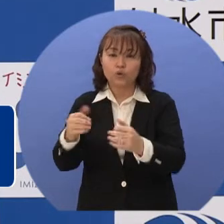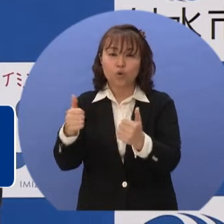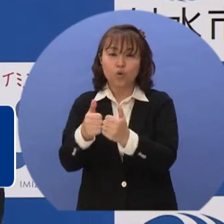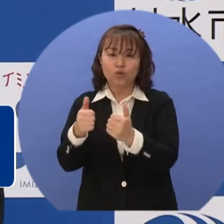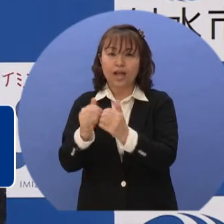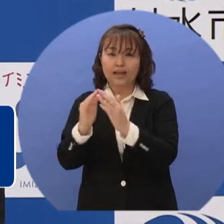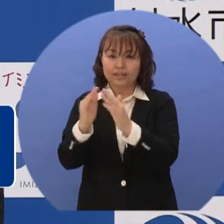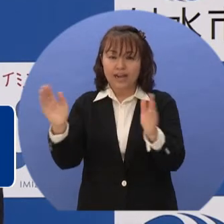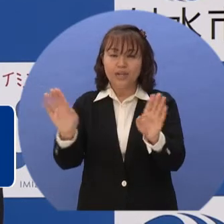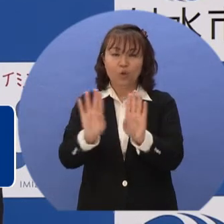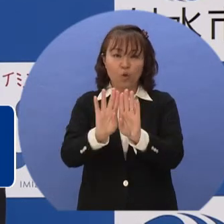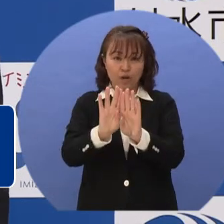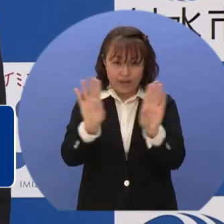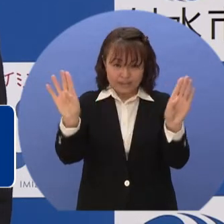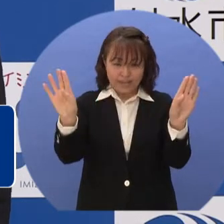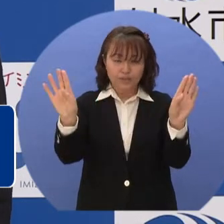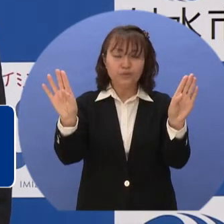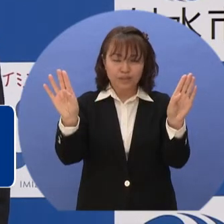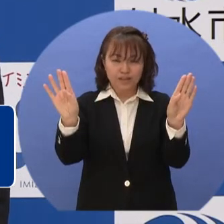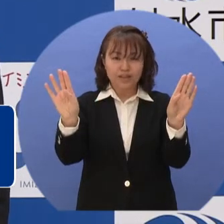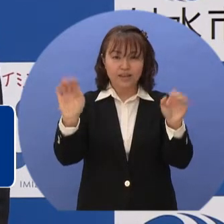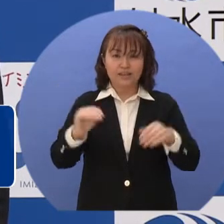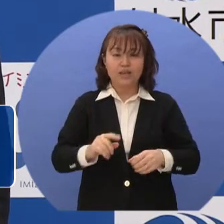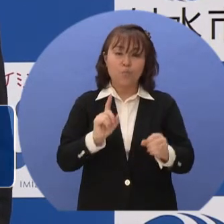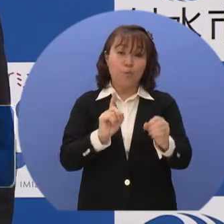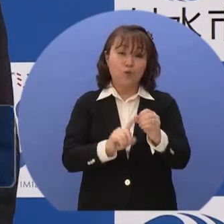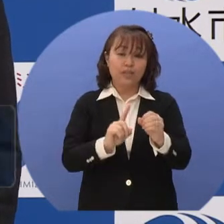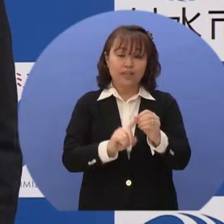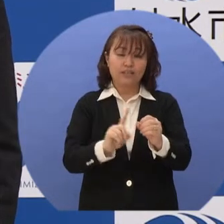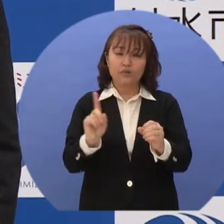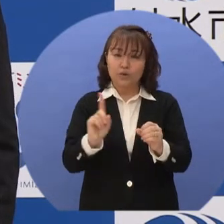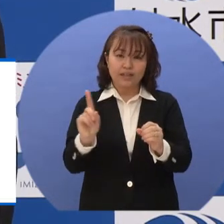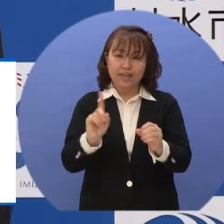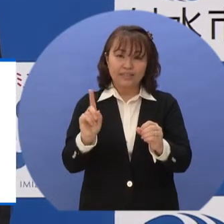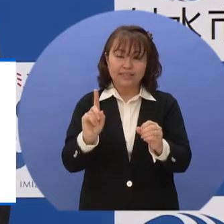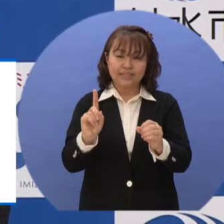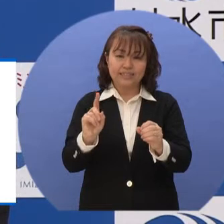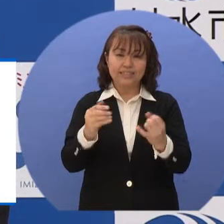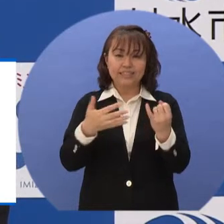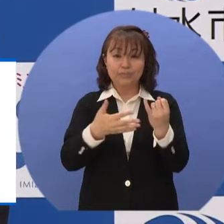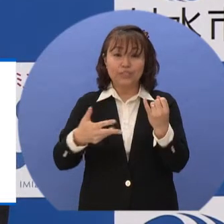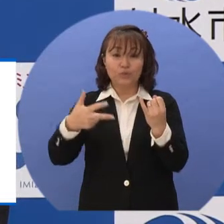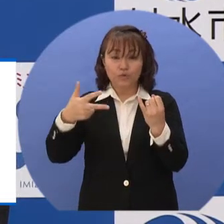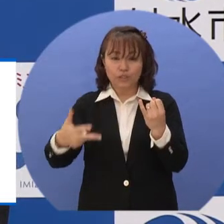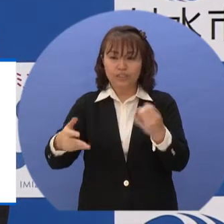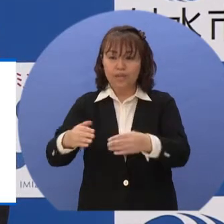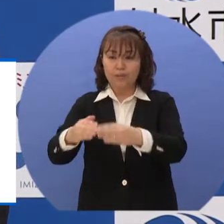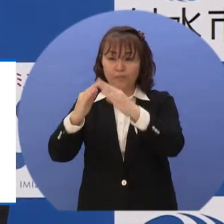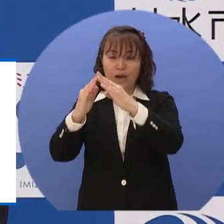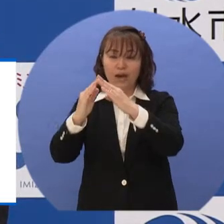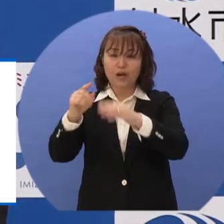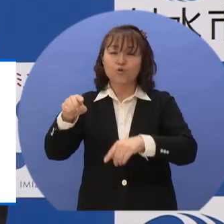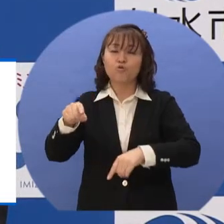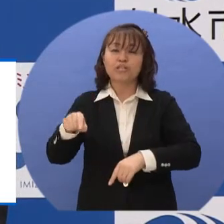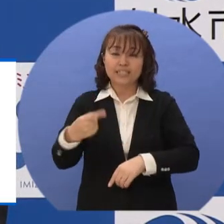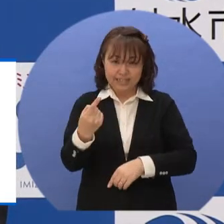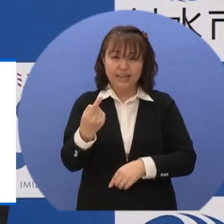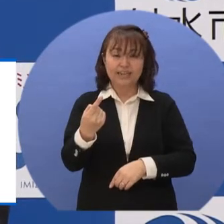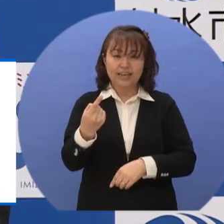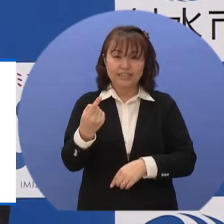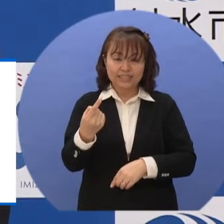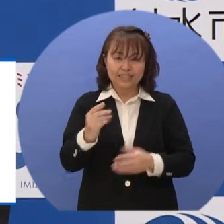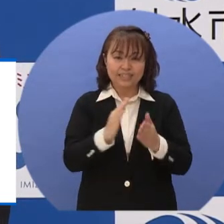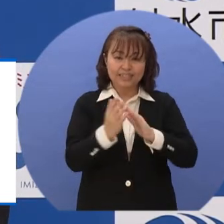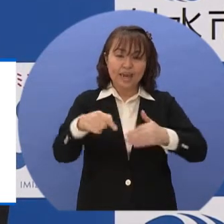ますえ目的としましてはコストコのイミ市出店を期にえ富山県内で生産されている有料な